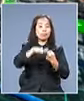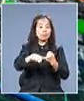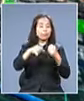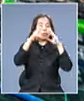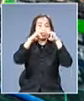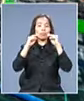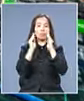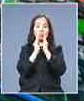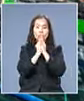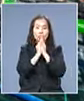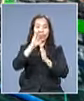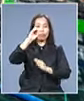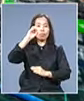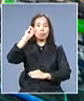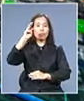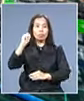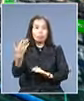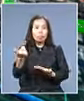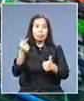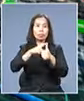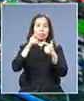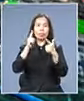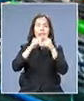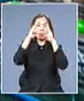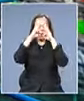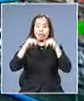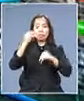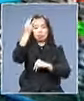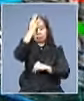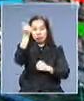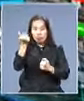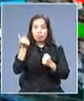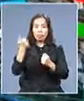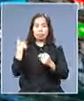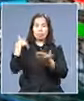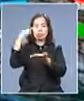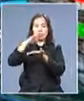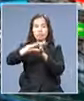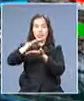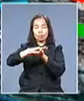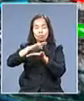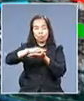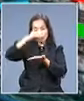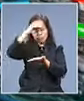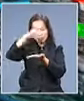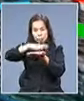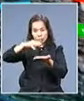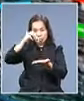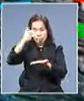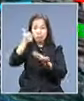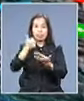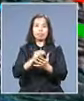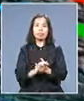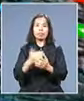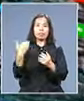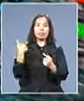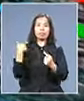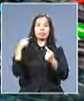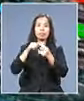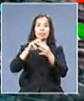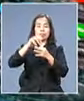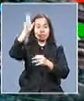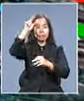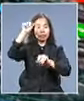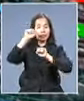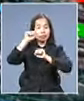ครับวัดมงกุฎกษัตริย์นะครับรวมถึงวิทยาลัยพาณิชยการพระนครนะครับและสุดท้ายที่เมื่อกี้เอ่ยไปนะครับในช่วงข่าวช่วงที่แล้วก็คือตัวของสนามม้